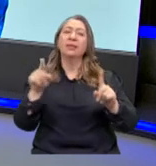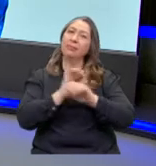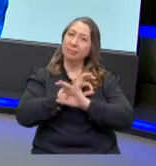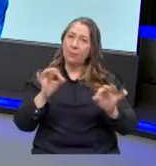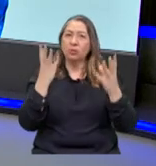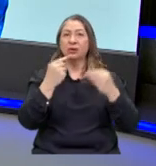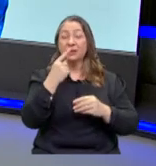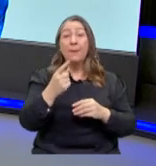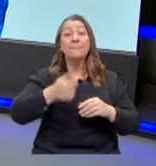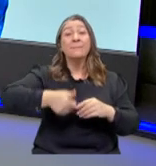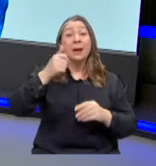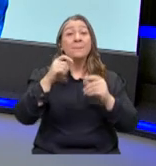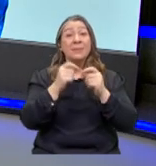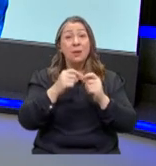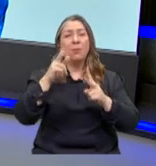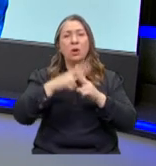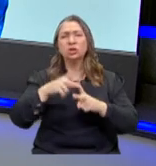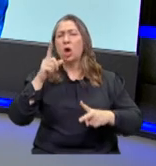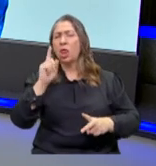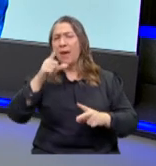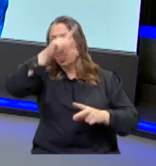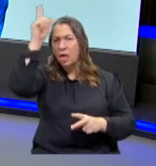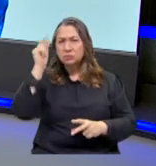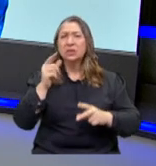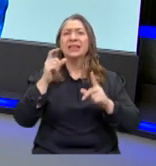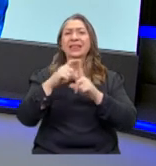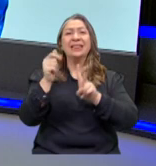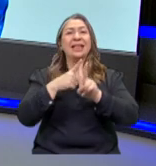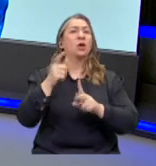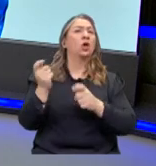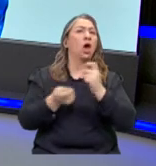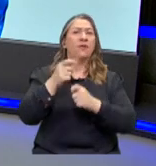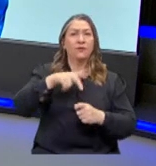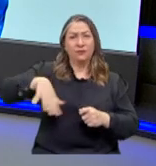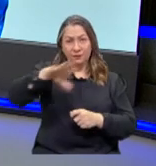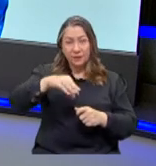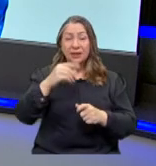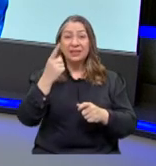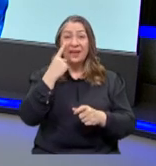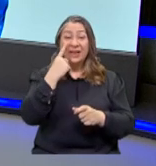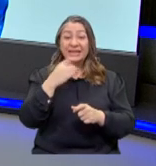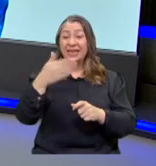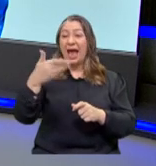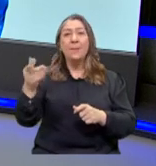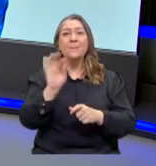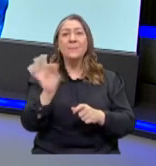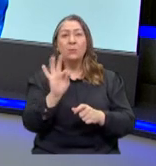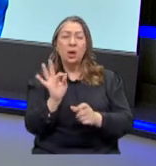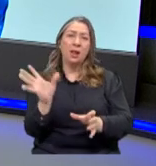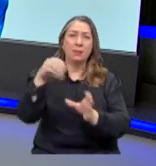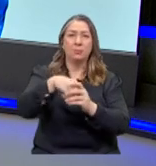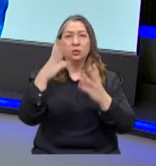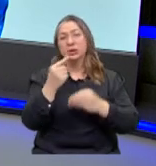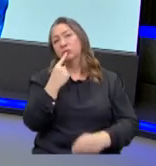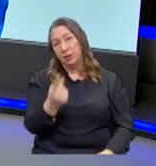dedi. Bakan Bilgin polis, öğretmen, hemşire ve din görevlileriyle birlikte devletteki diğer memurları da